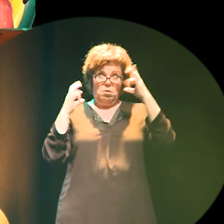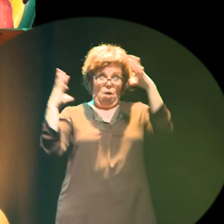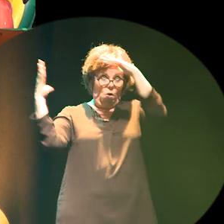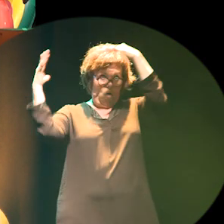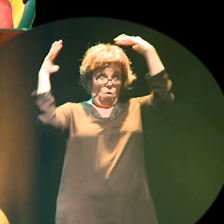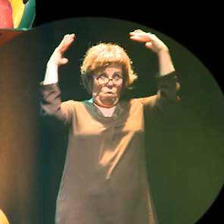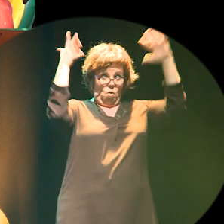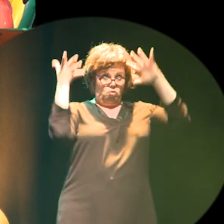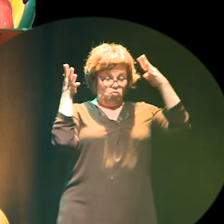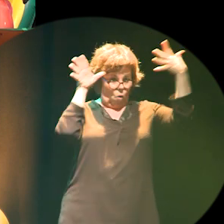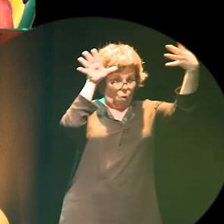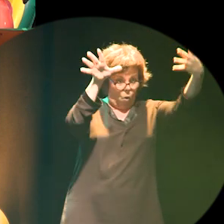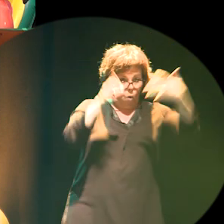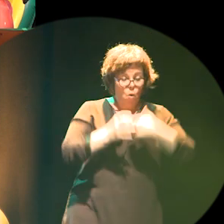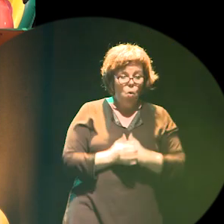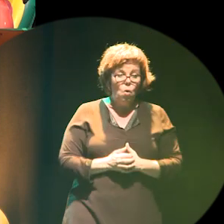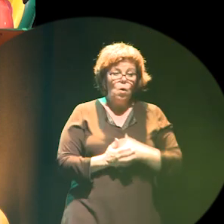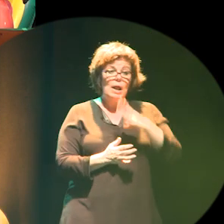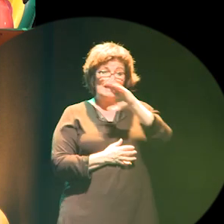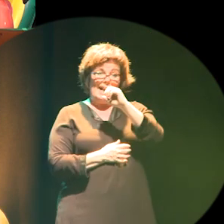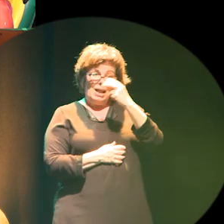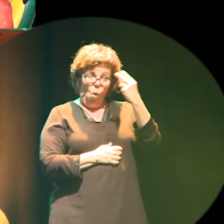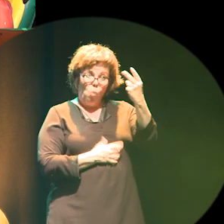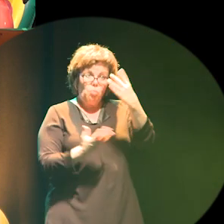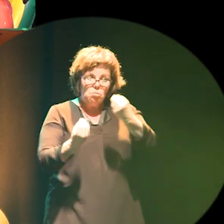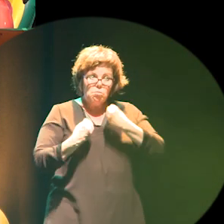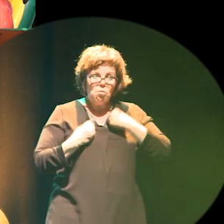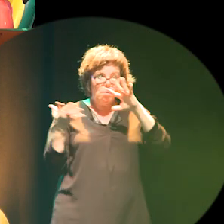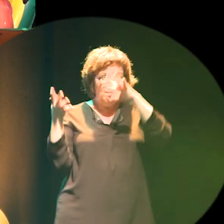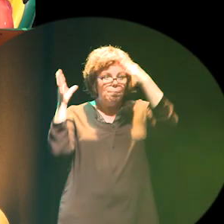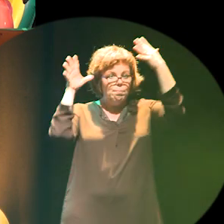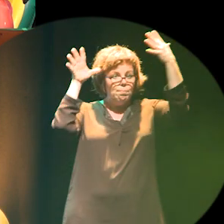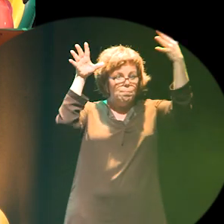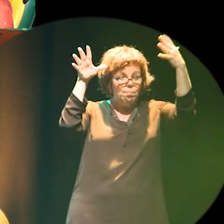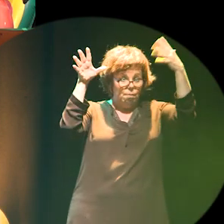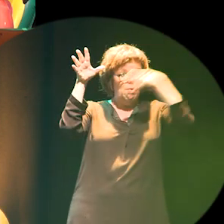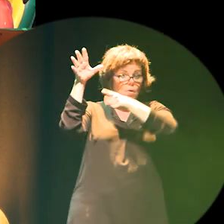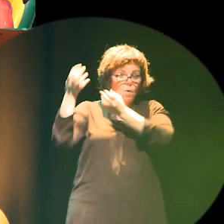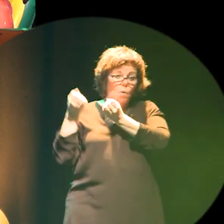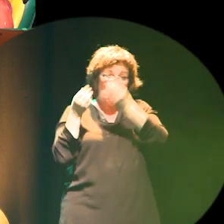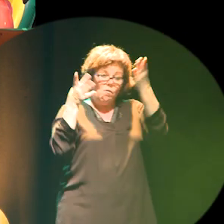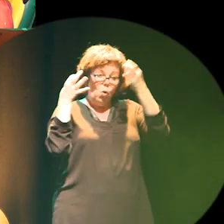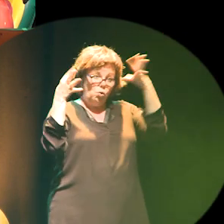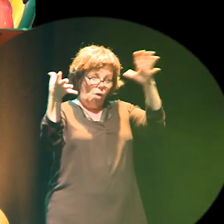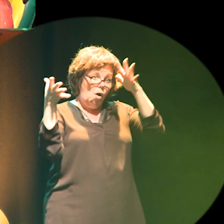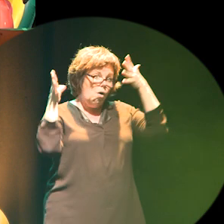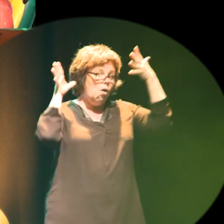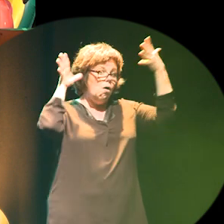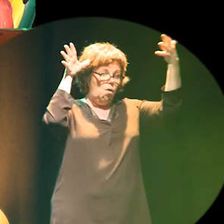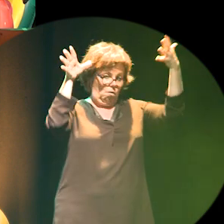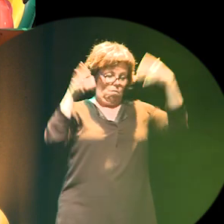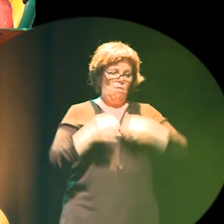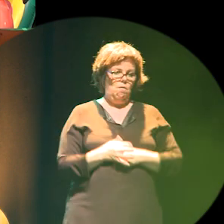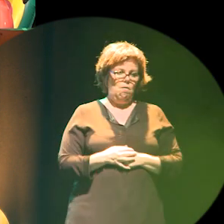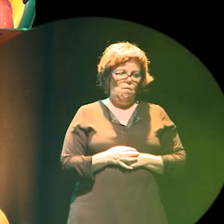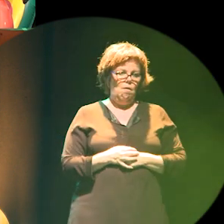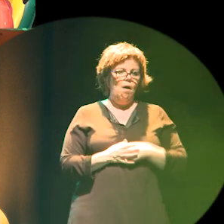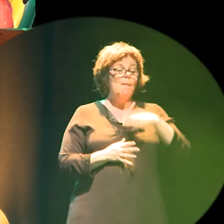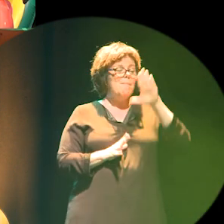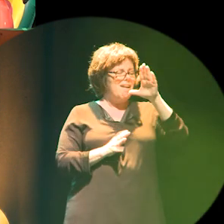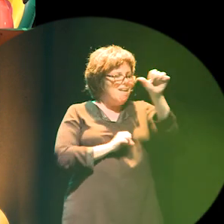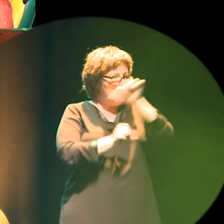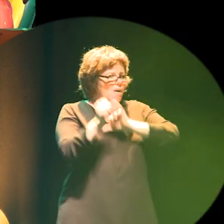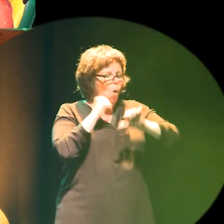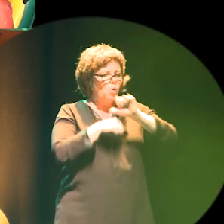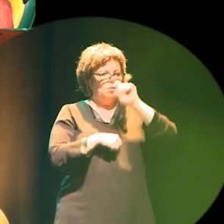dans le cycle du carbone, et rétrospectivement, l'influence qu'aura le changement climatique sur son développement, eh bien, il faut quantifier la